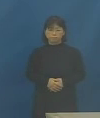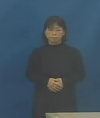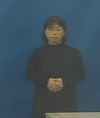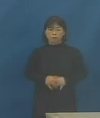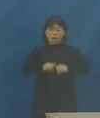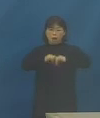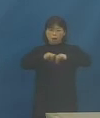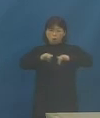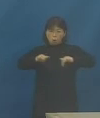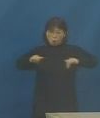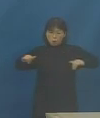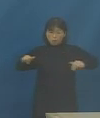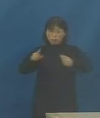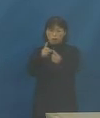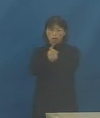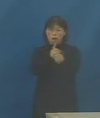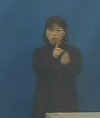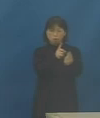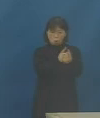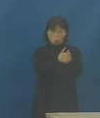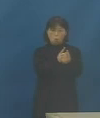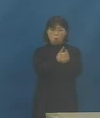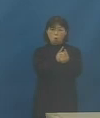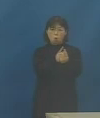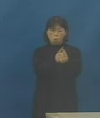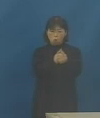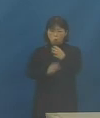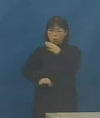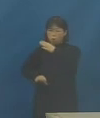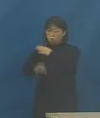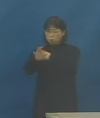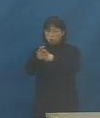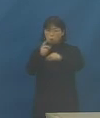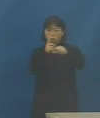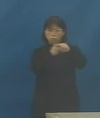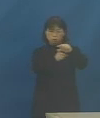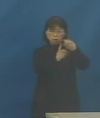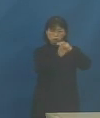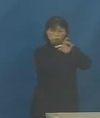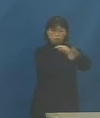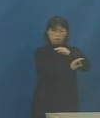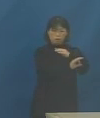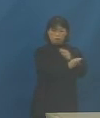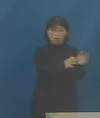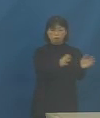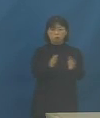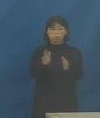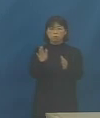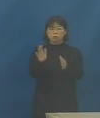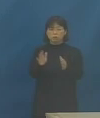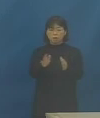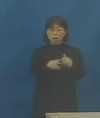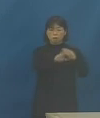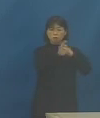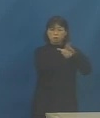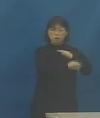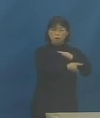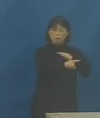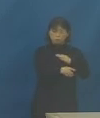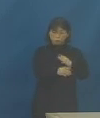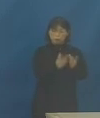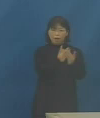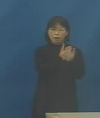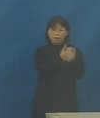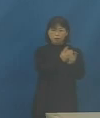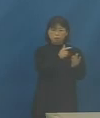攻撃対応なんかをですね我々は今東中西それぞれ組んでます西武あの日エゾんだとか少ない